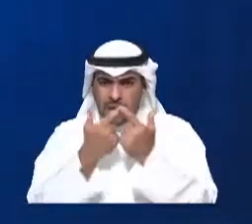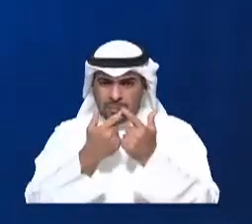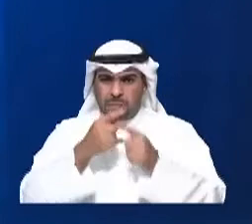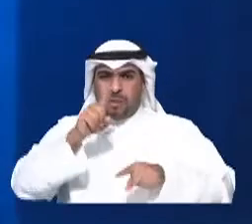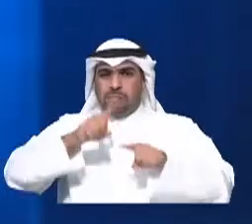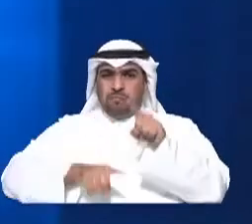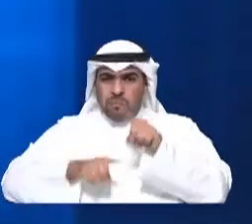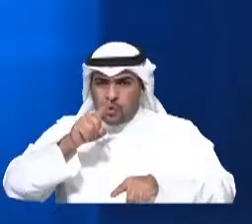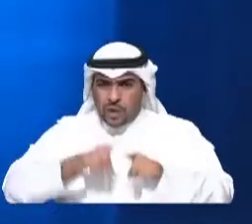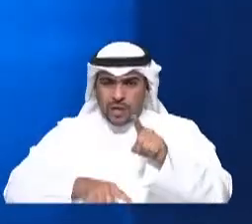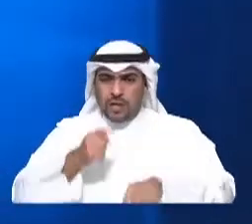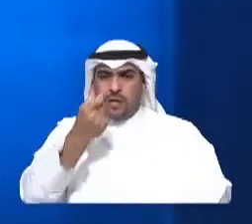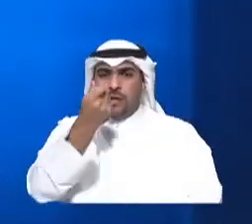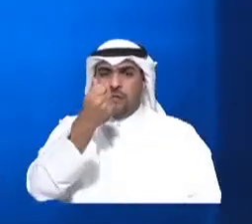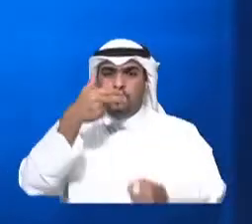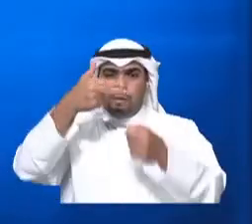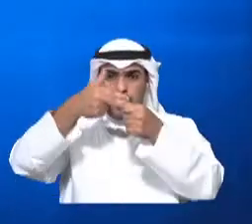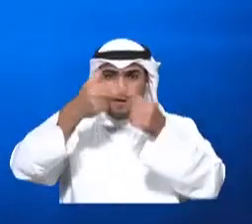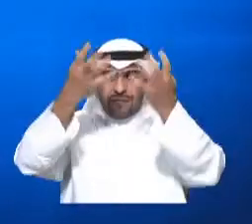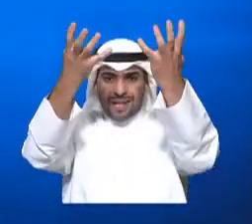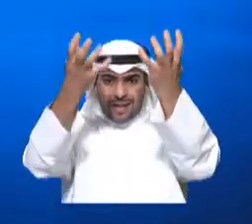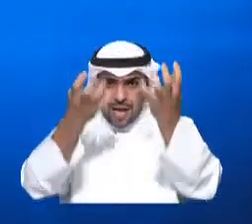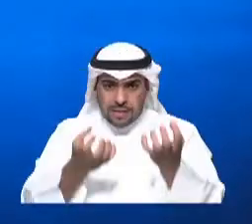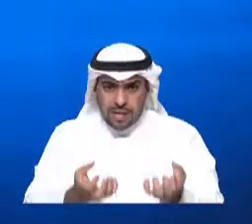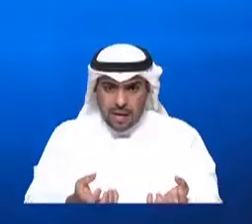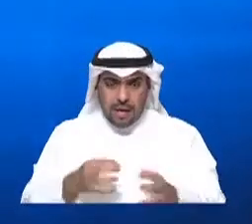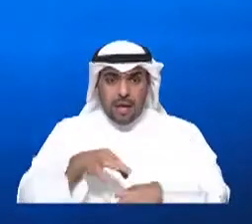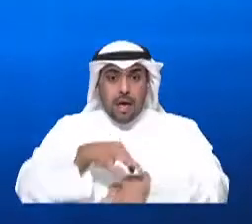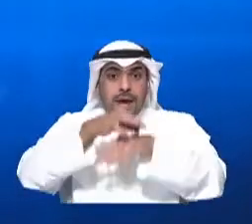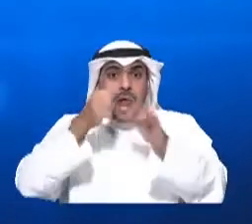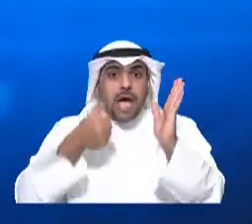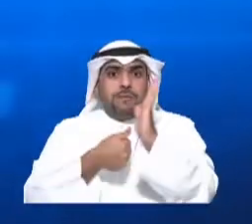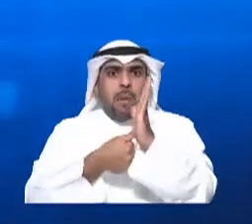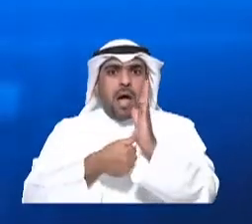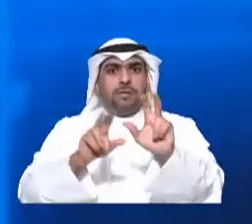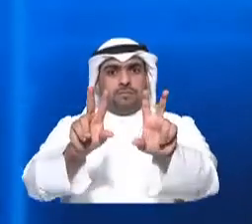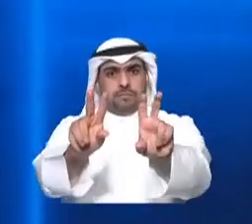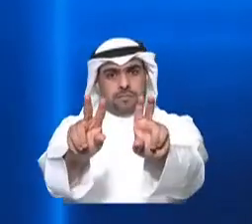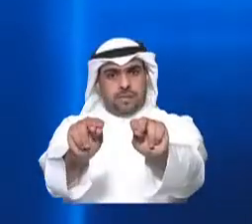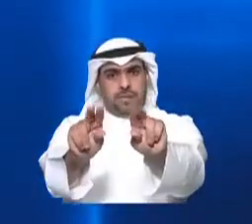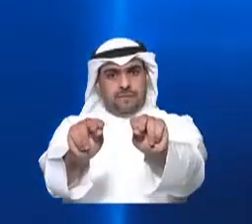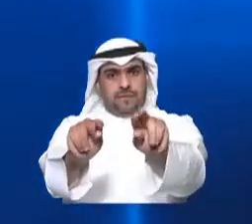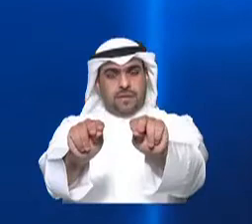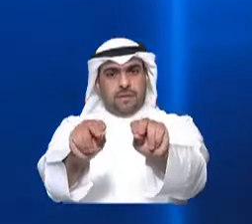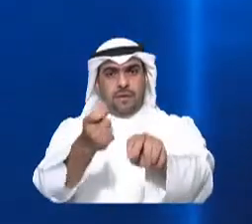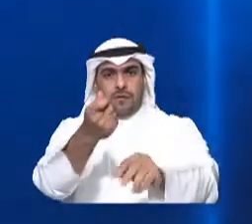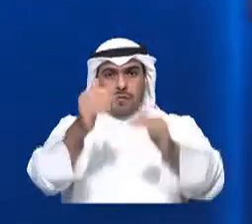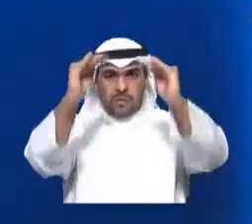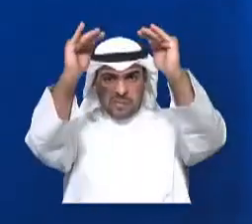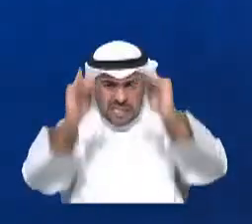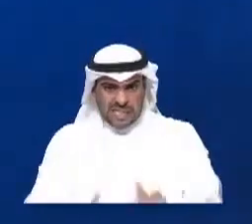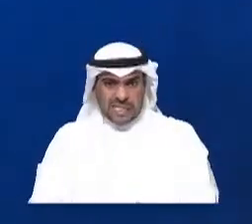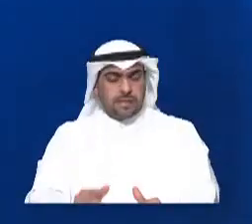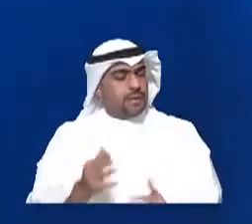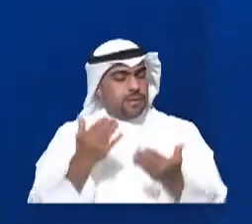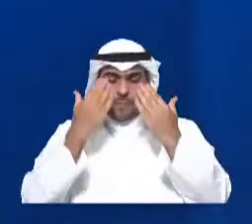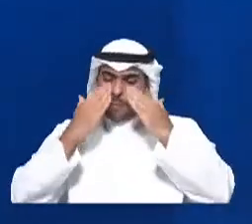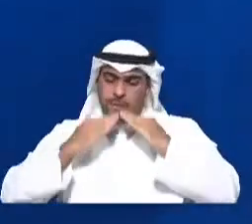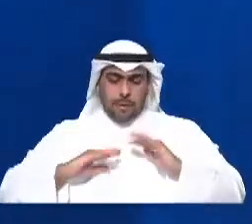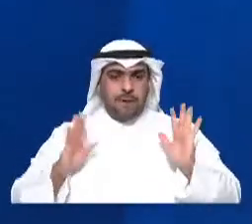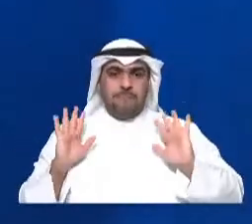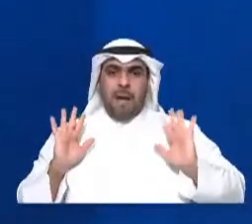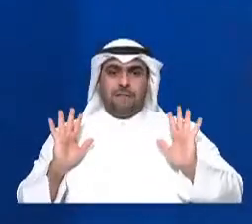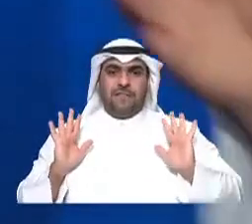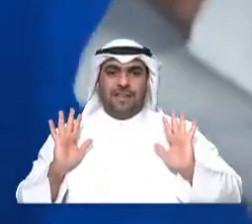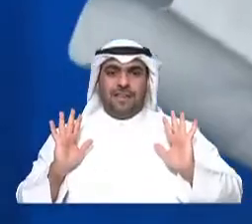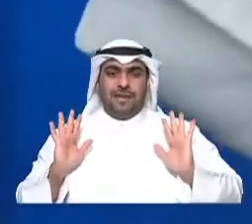تأثرت إمدادات النفط وتأثرت اقتصادنا راح نكون إحنا في موضع خطر. وبالتالي نحن نحافظ على أملين يعني